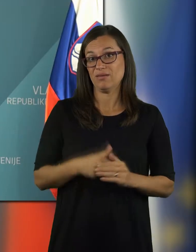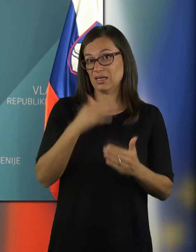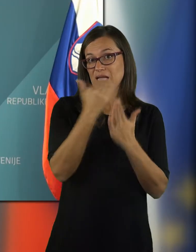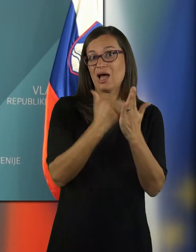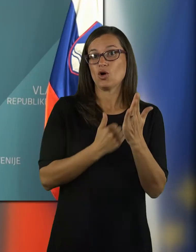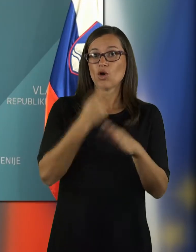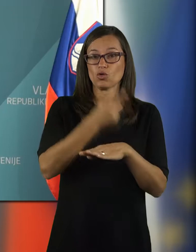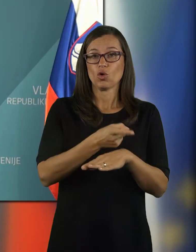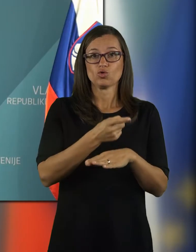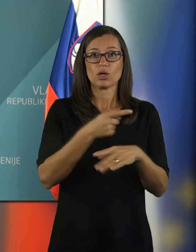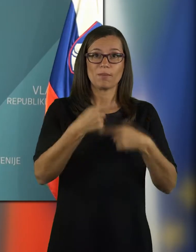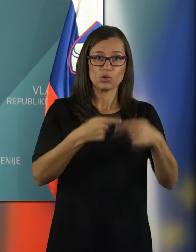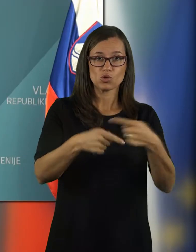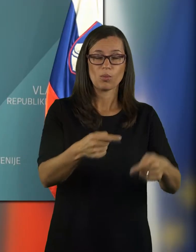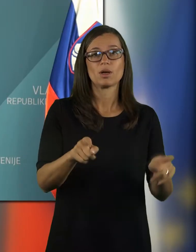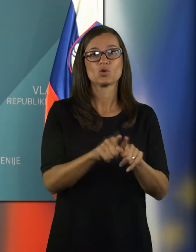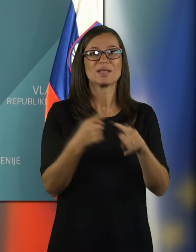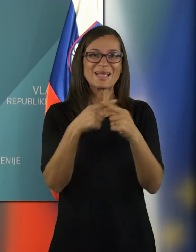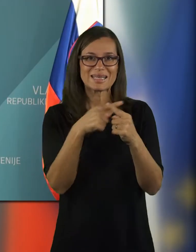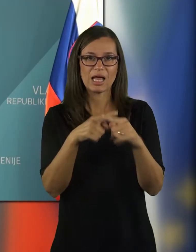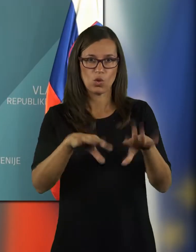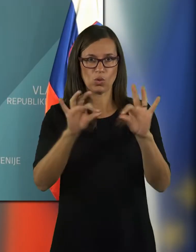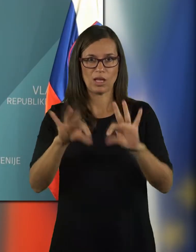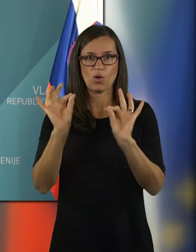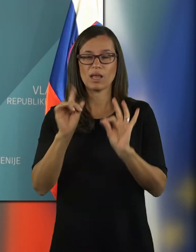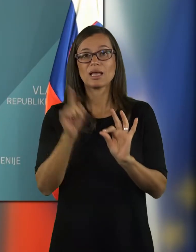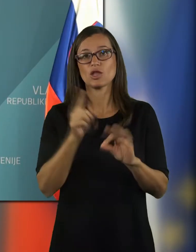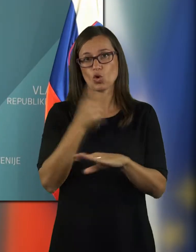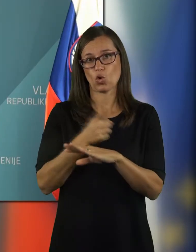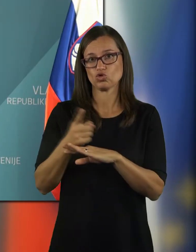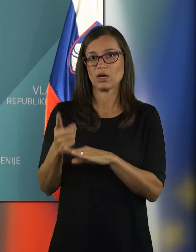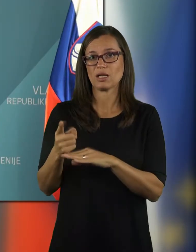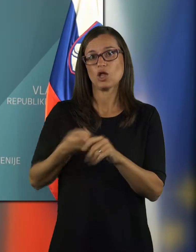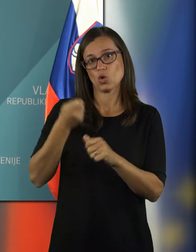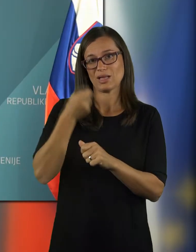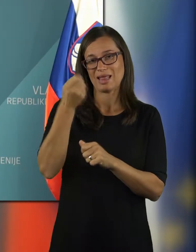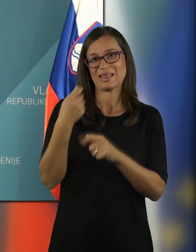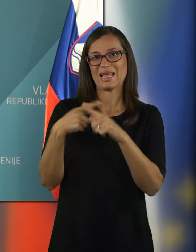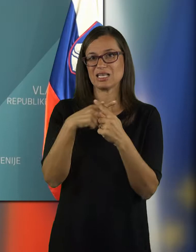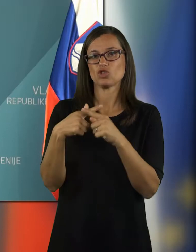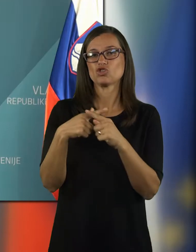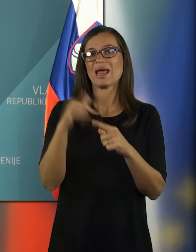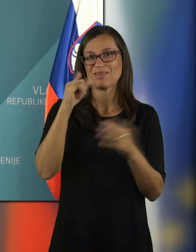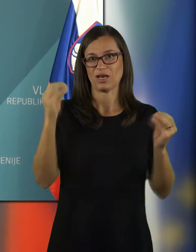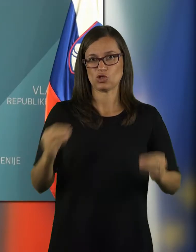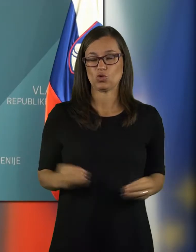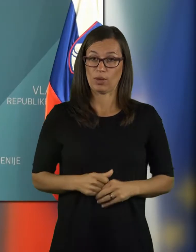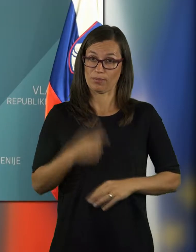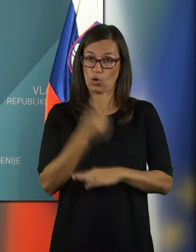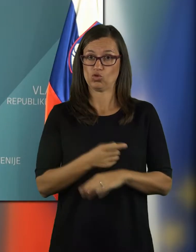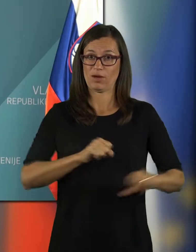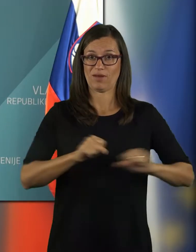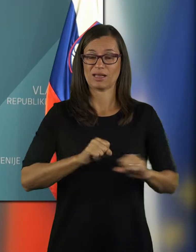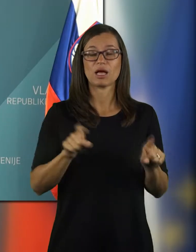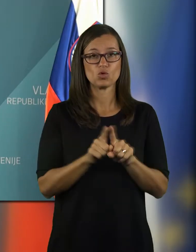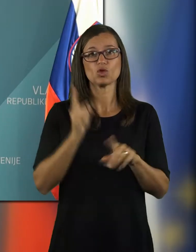V zakonu je določen postopek, tudi kriteriji ugotavljanja in določanja dodatne kritične infrastrukture, določijo vlada, ki